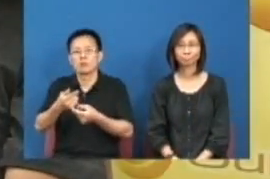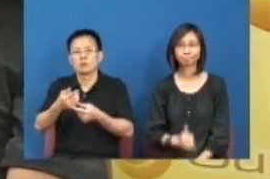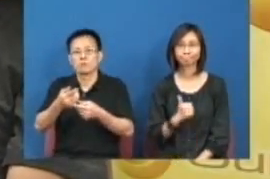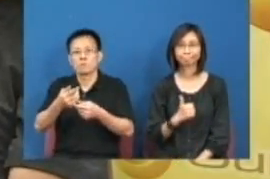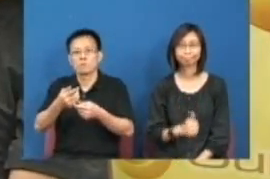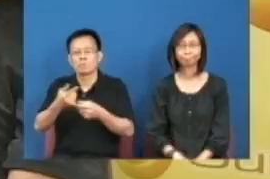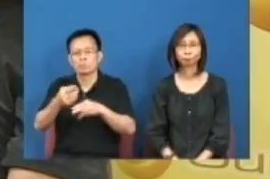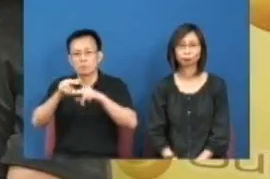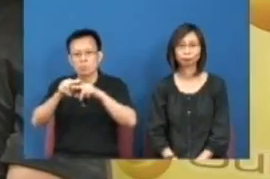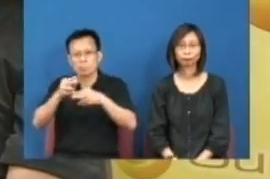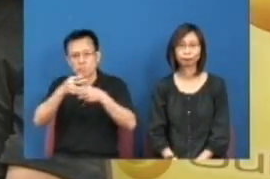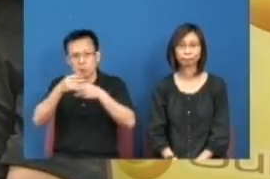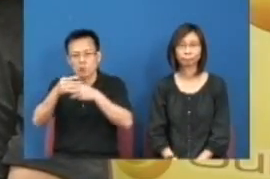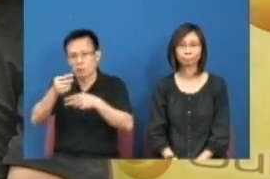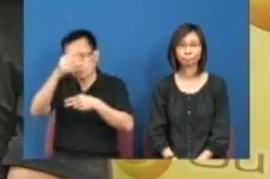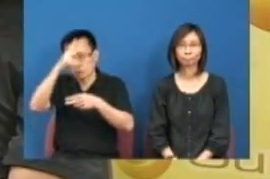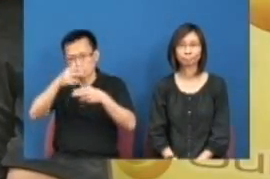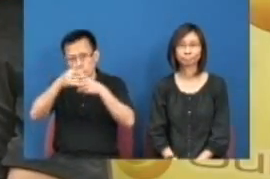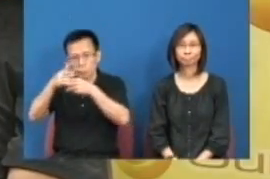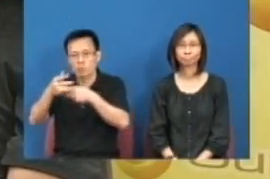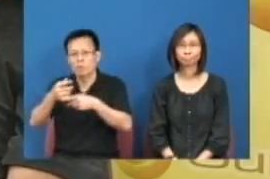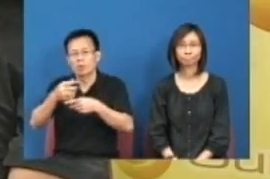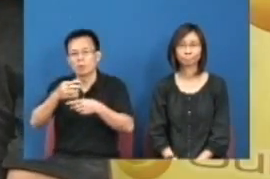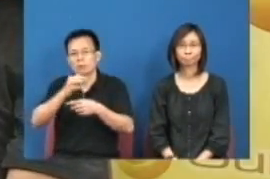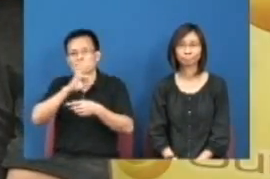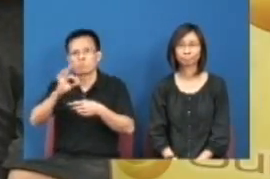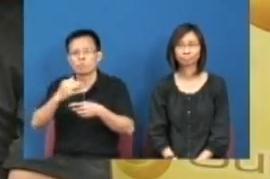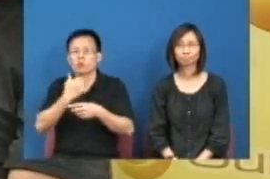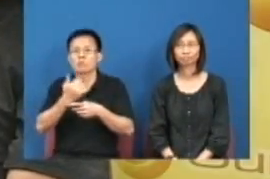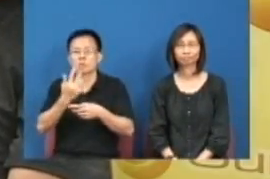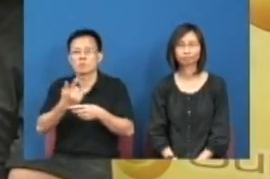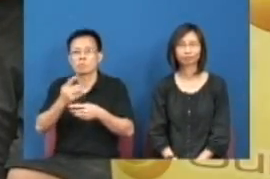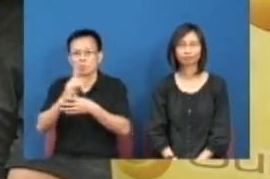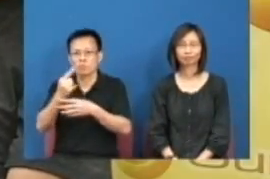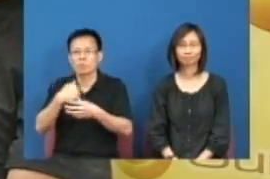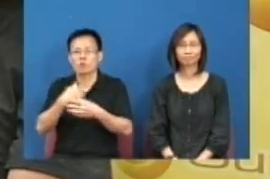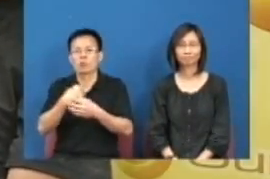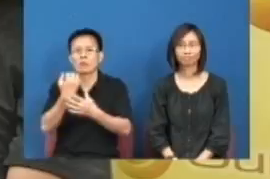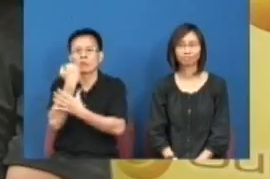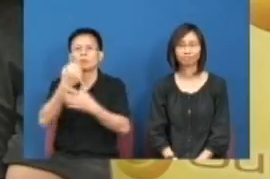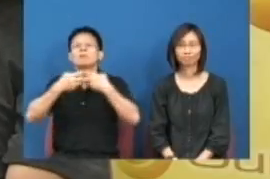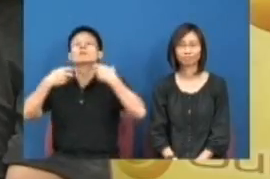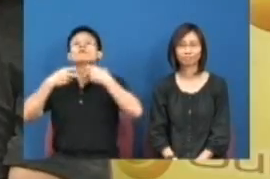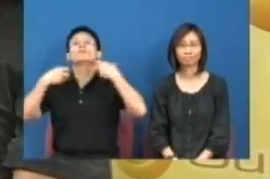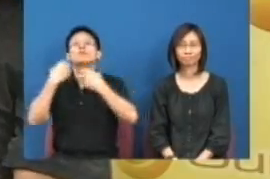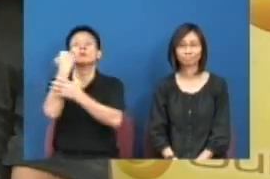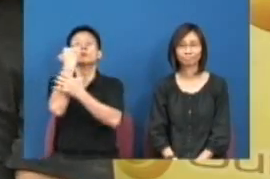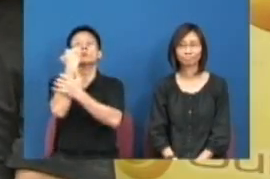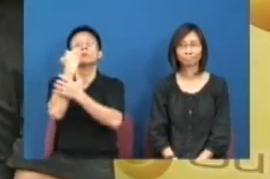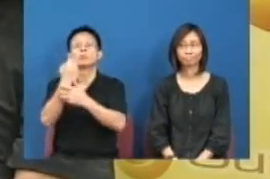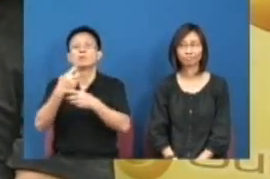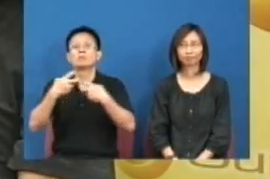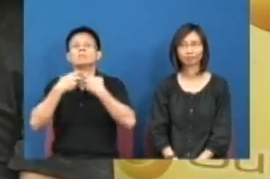亞去同阿曾蔭權握手嗰陣時，因為我喺嗰度嗌口號啊嘛，不停咁嗌啊嘛。嗰個口號聲